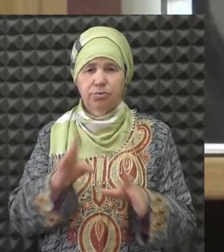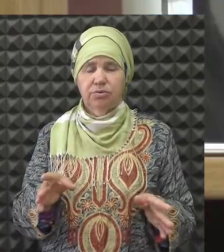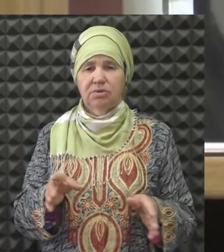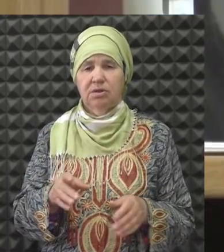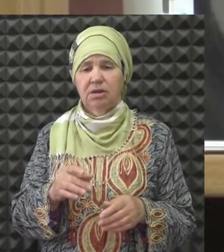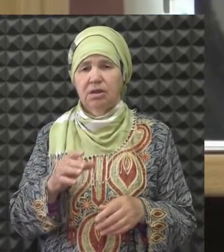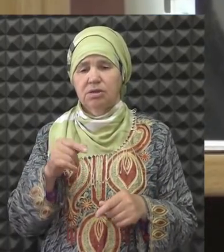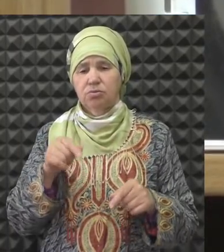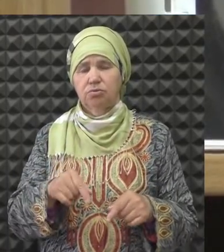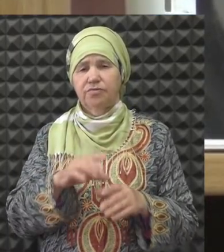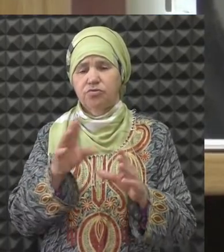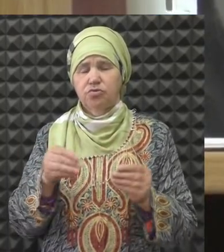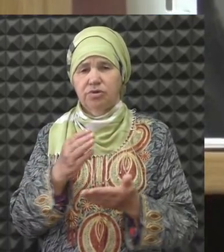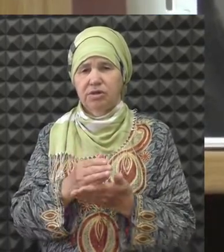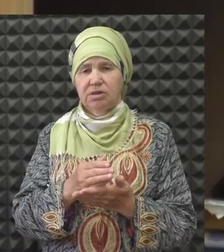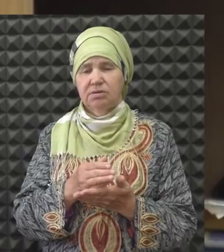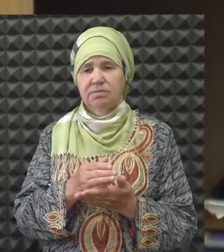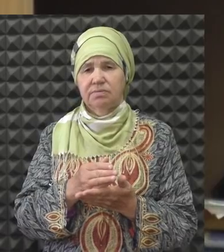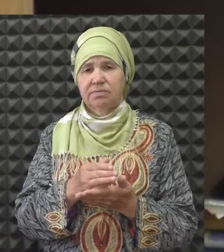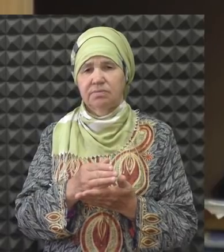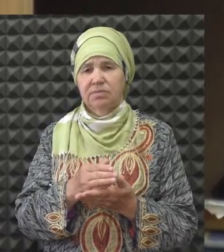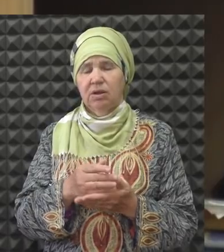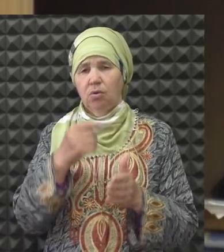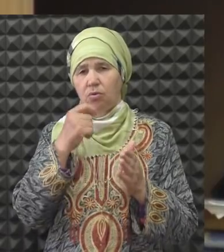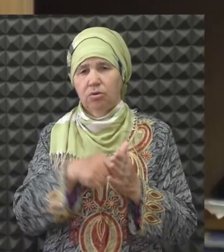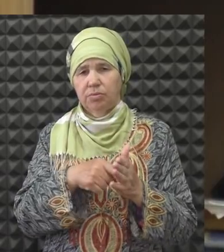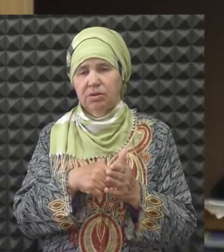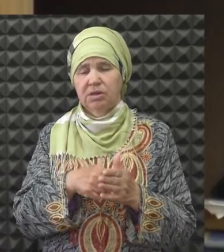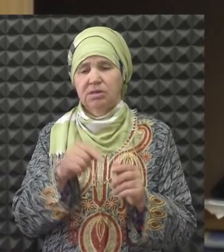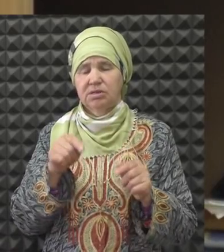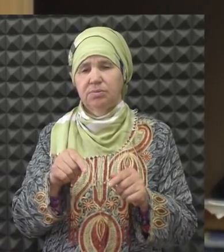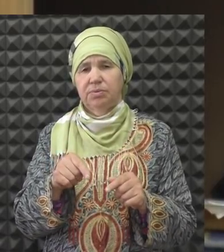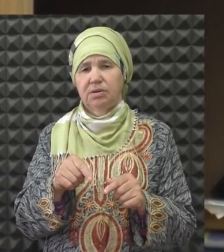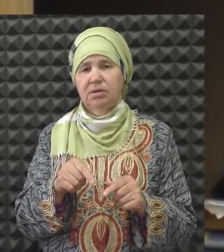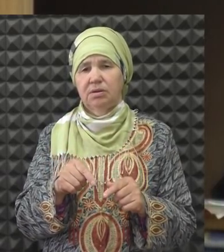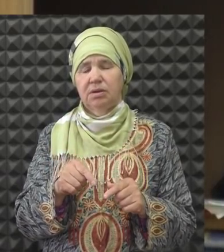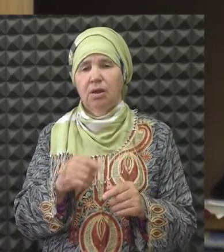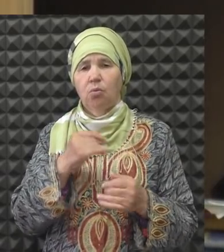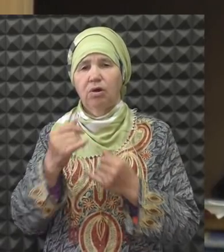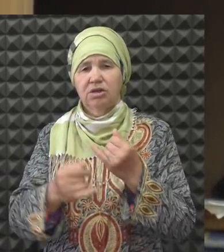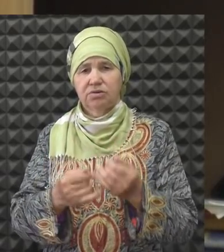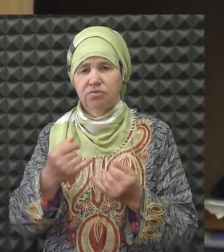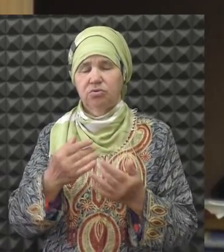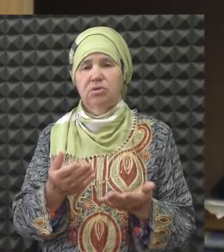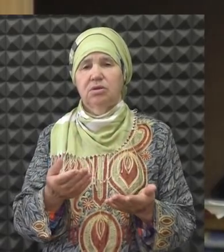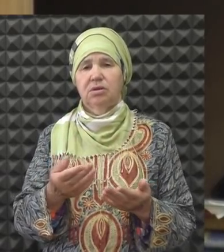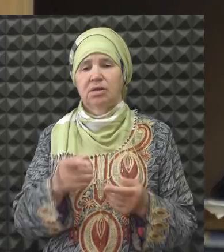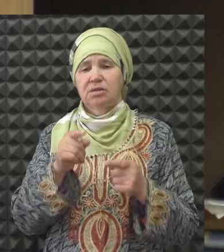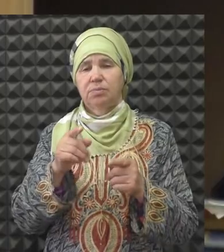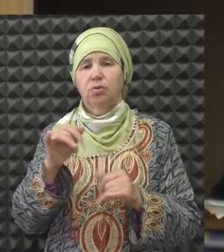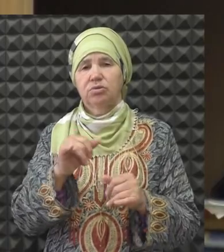никогда не будет. Тут же все есть. Тебя кормят, тебя за тобой